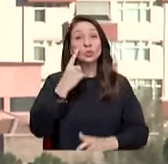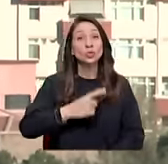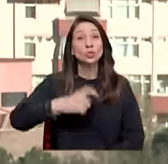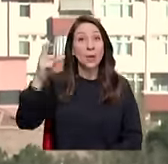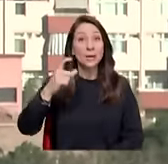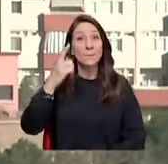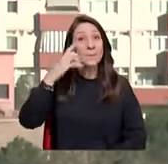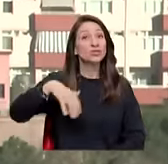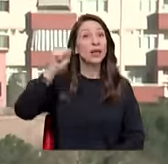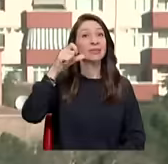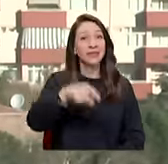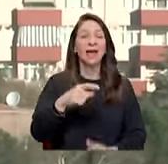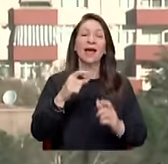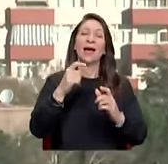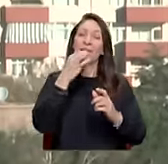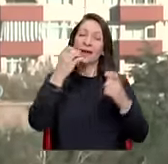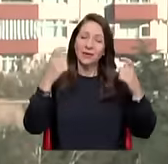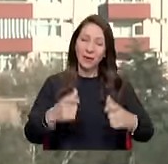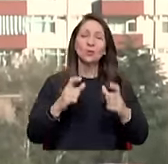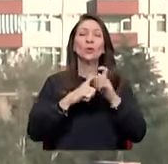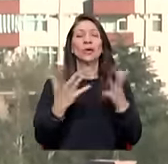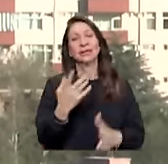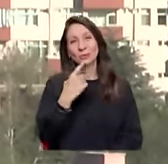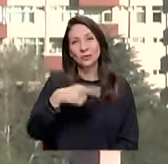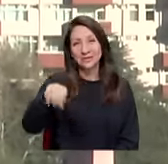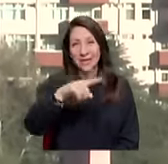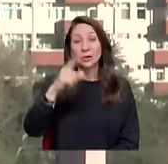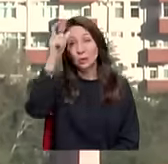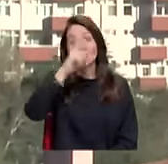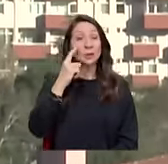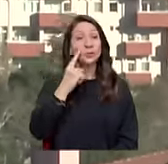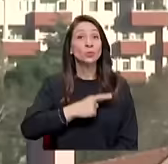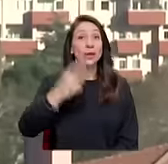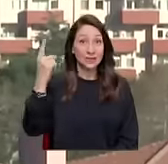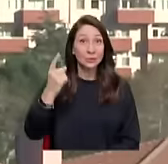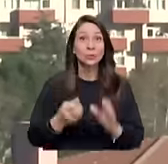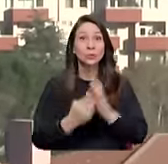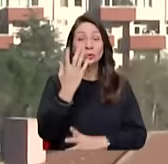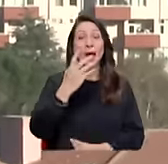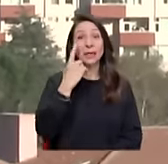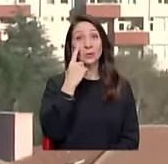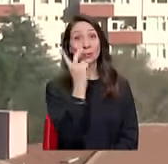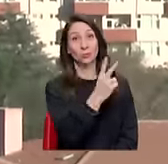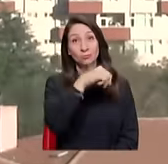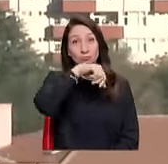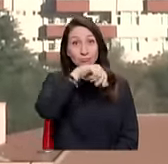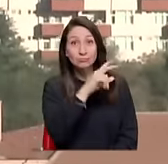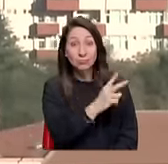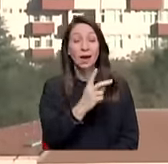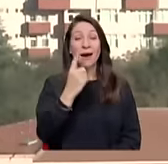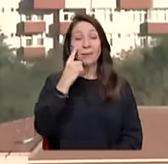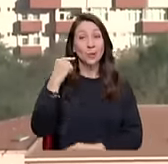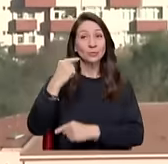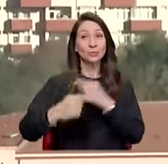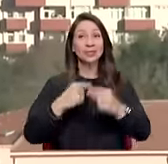başkenti Ankara'dan günaydın diyoruz sizlere. Türkiye Cumhuriyeti'nin kurucusu Ulu Önder Mustafa Kemal Atatürk ve